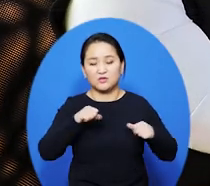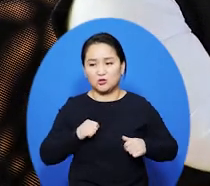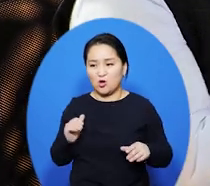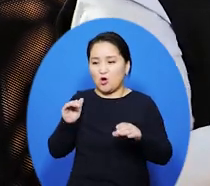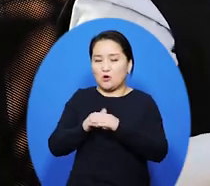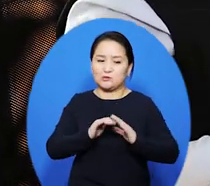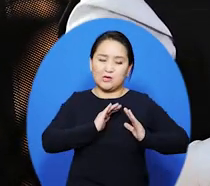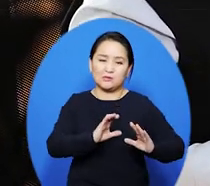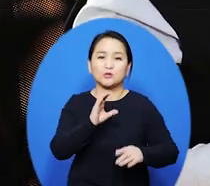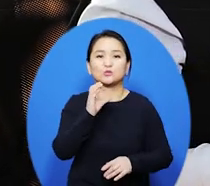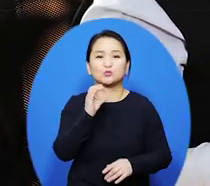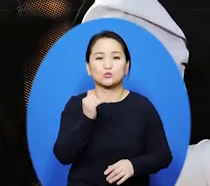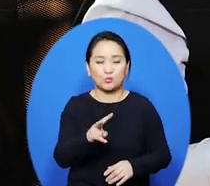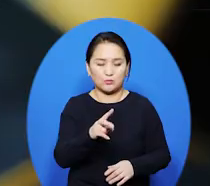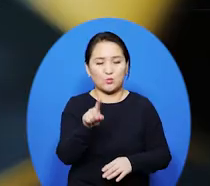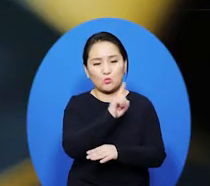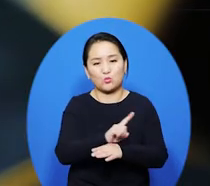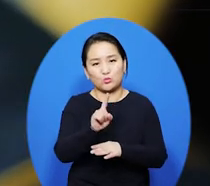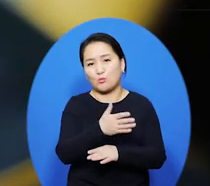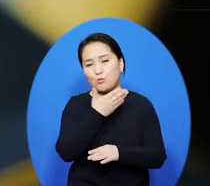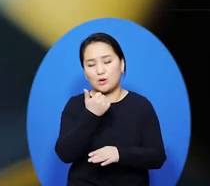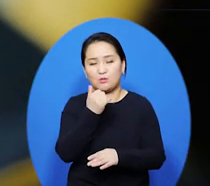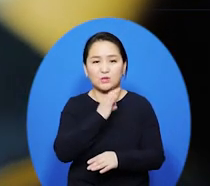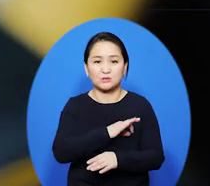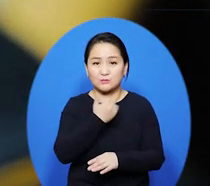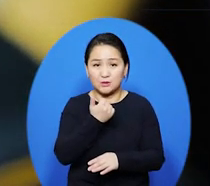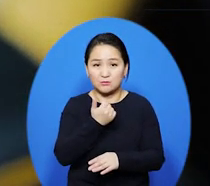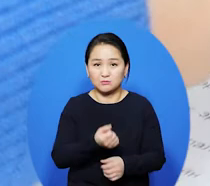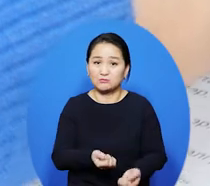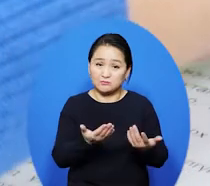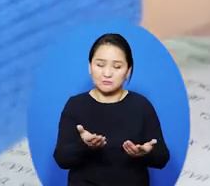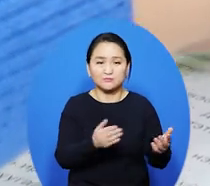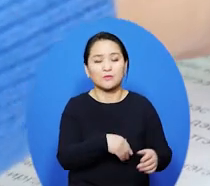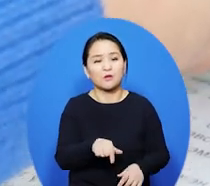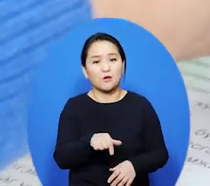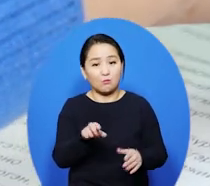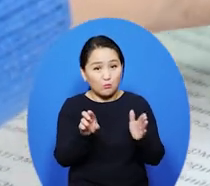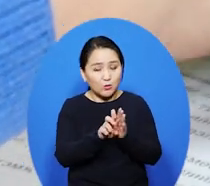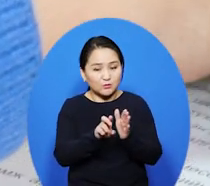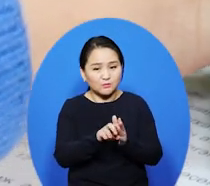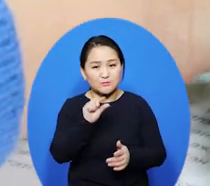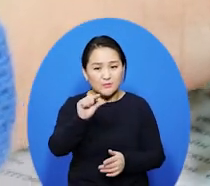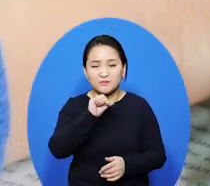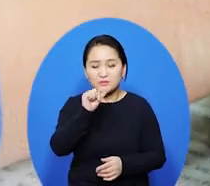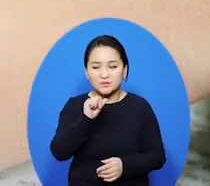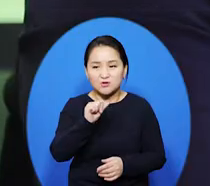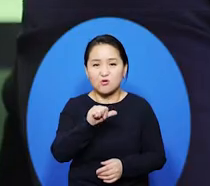иргэдийн оролцоо идэвх хандлага сул байгаагаас үр дүнгүй өнгөрөх нь ч бий. Бас нөгөө талдаа олгосон энэ боломжийг баггалтгүй